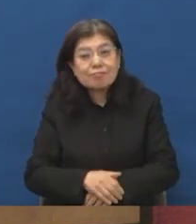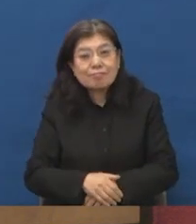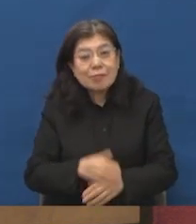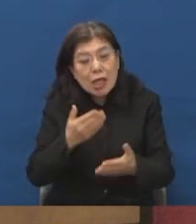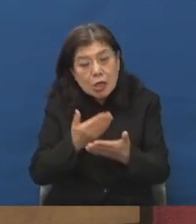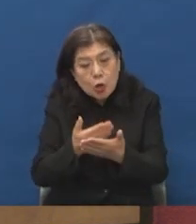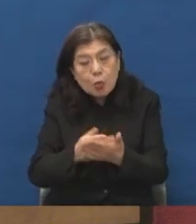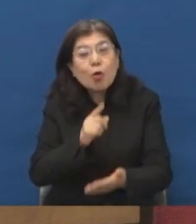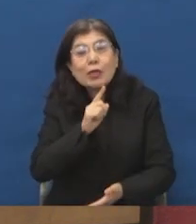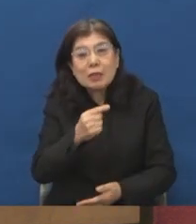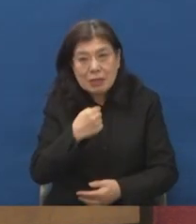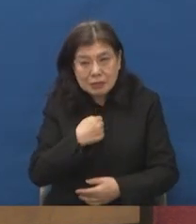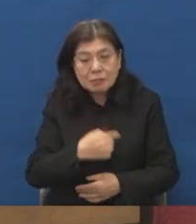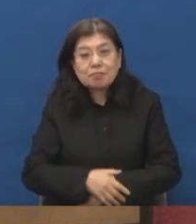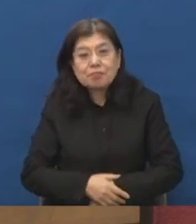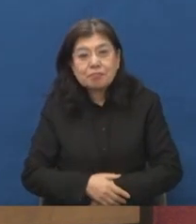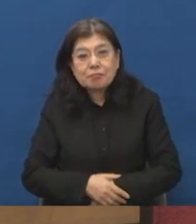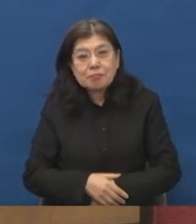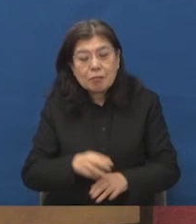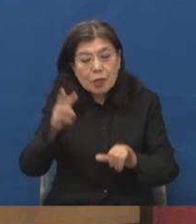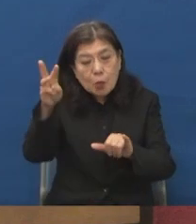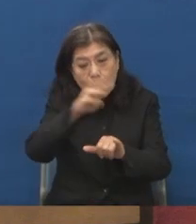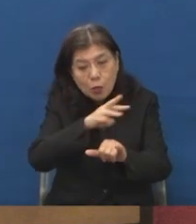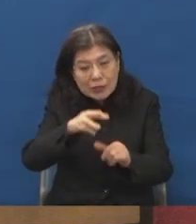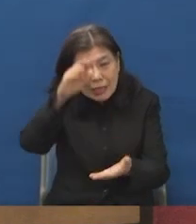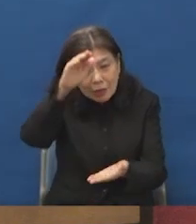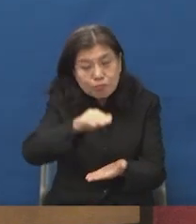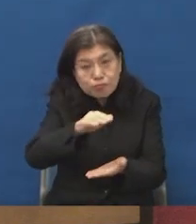意見、要望を述べます。防災・減災については、